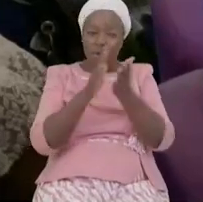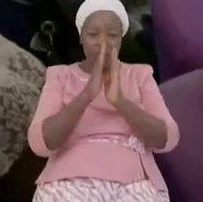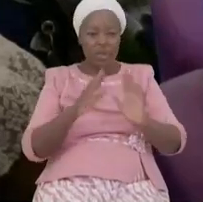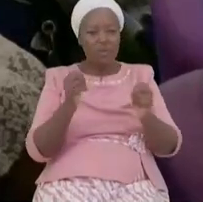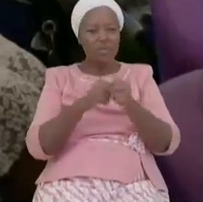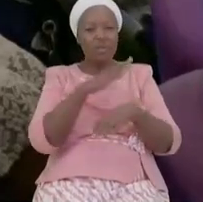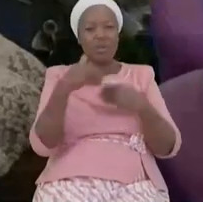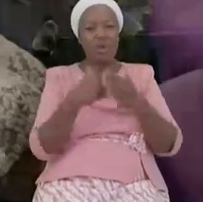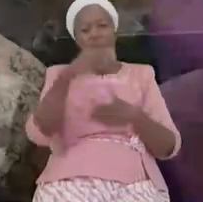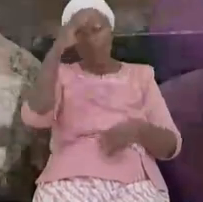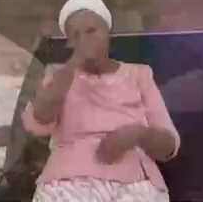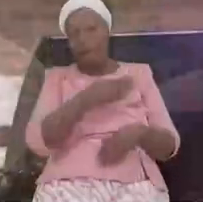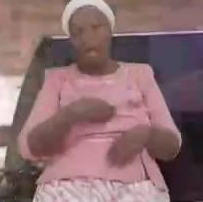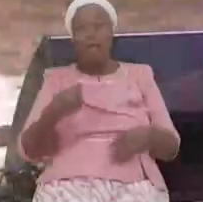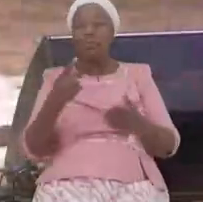et